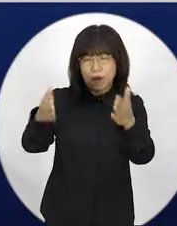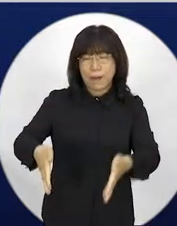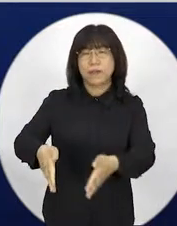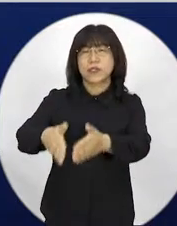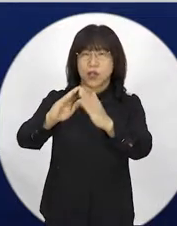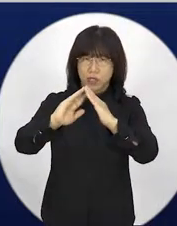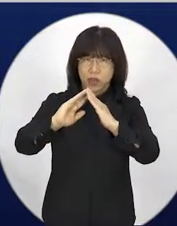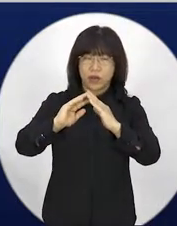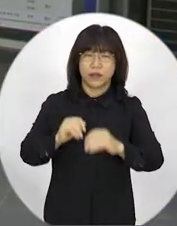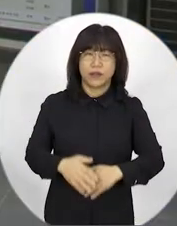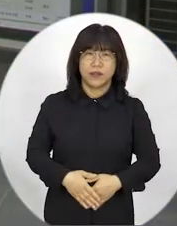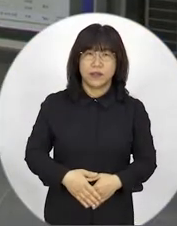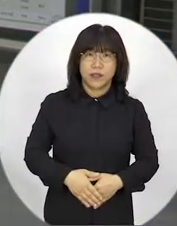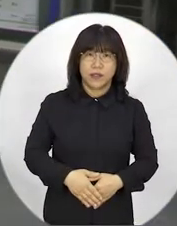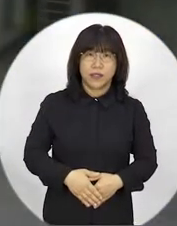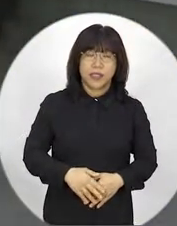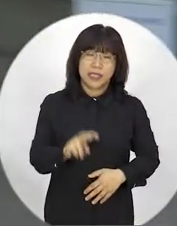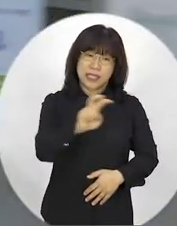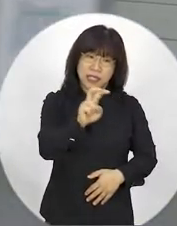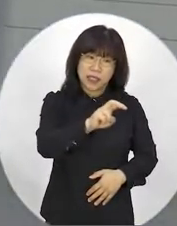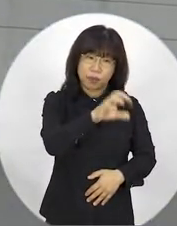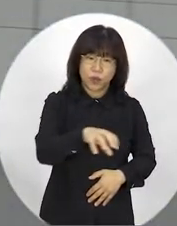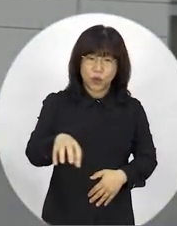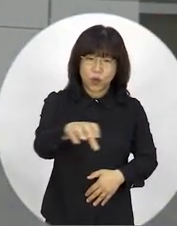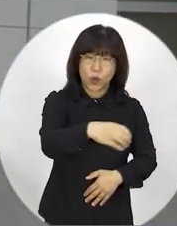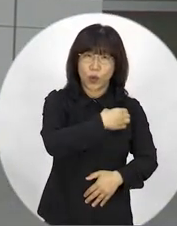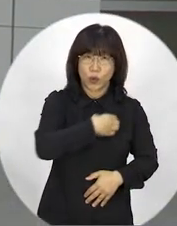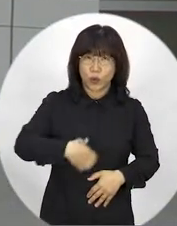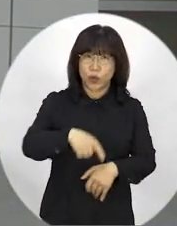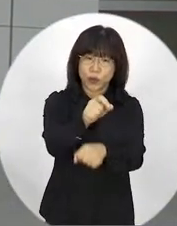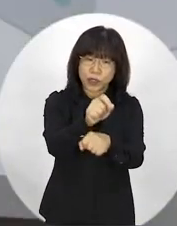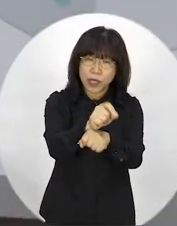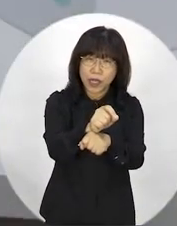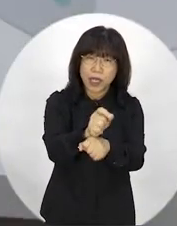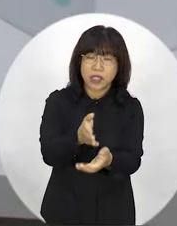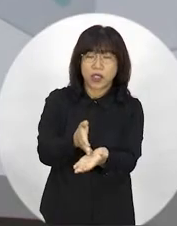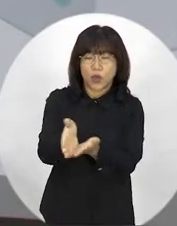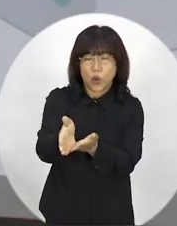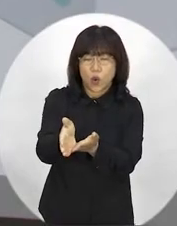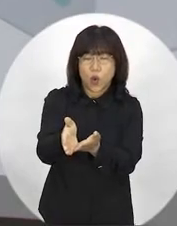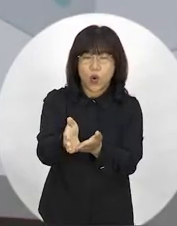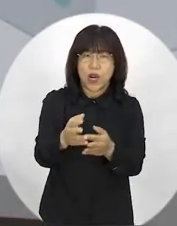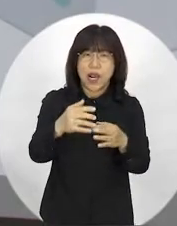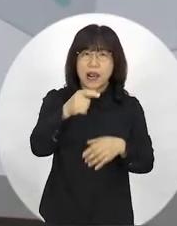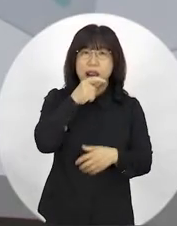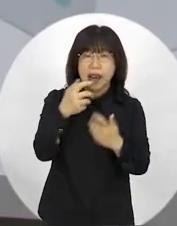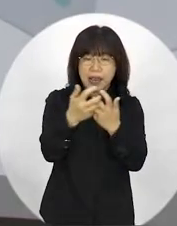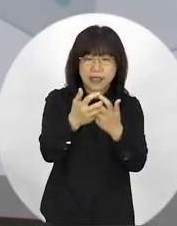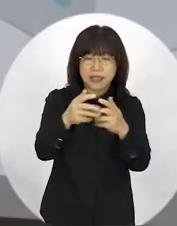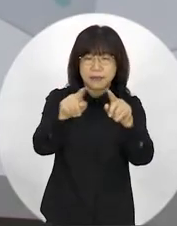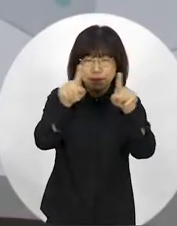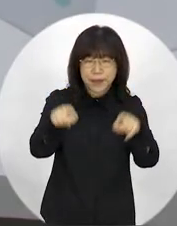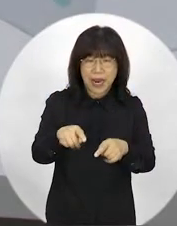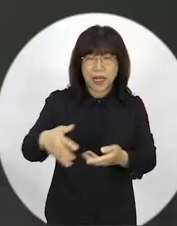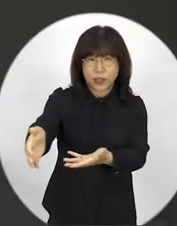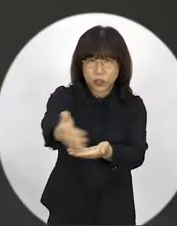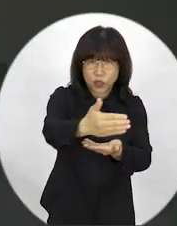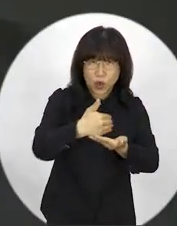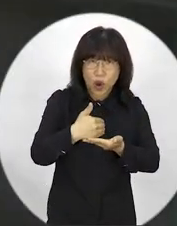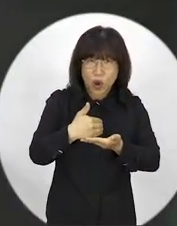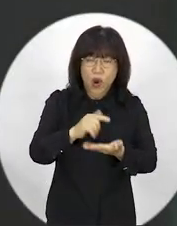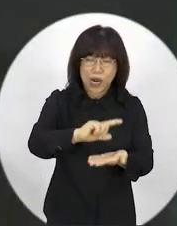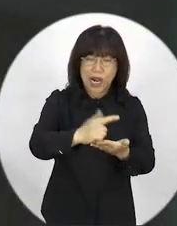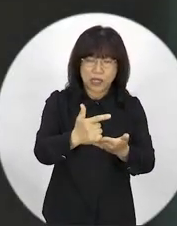나섭니다 강서구는 수묵의 전 동 주민센터의 전용 수감 을 설치하고 아이스팩을 수거에 강서